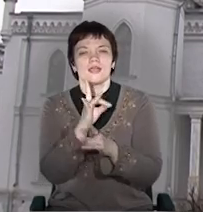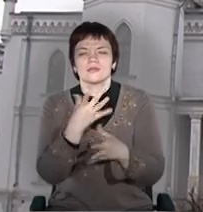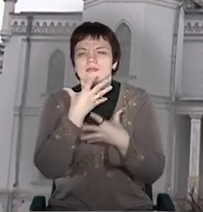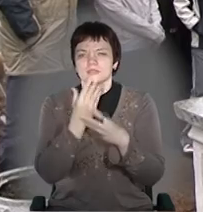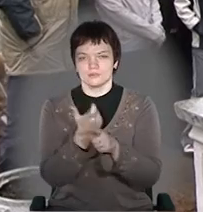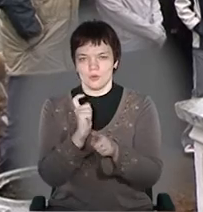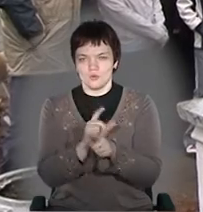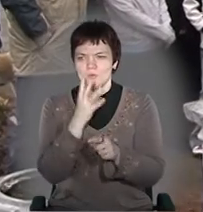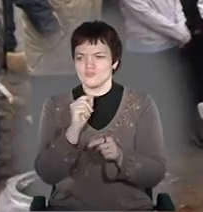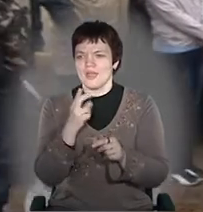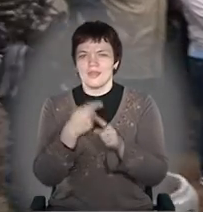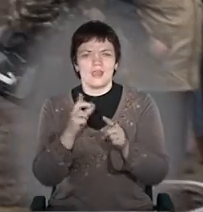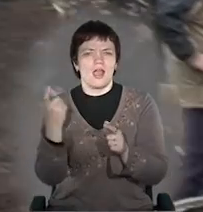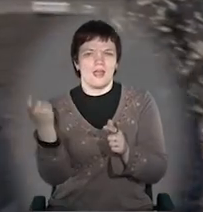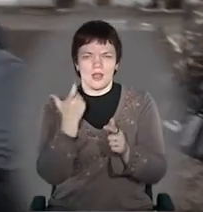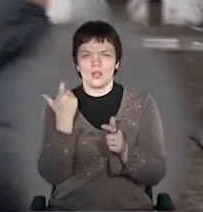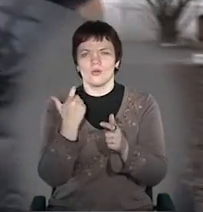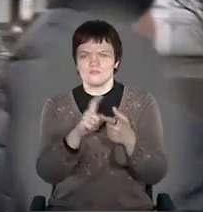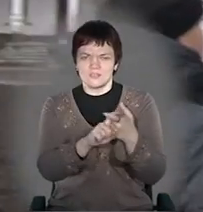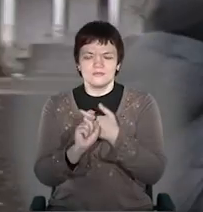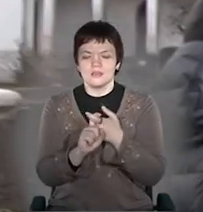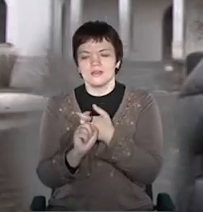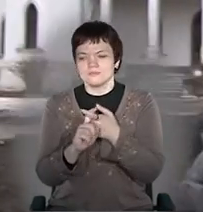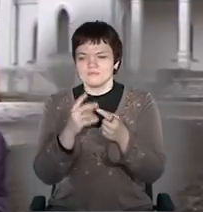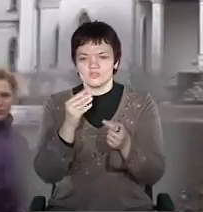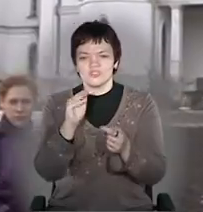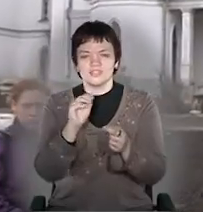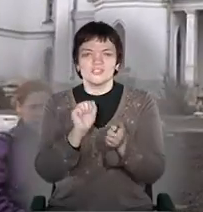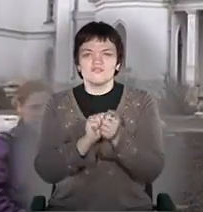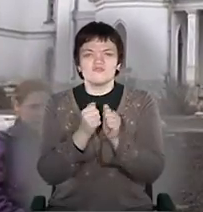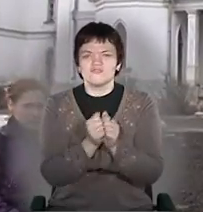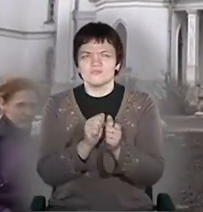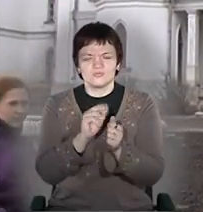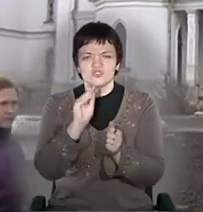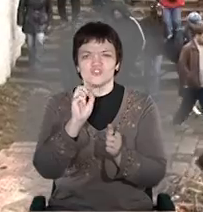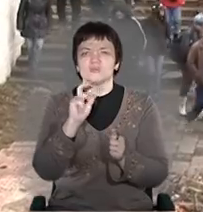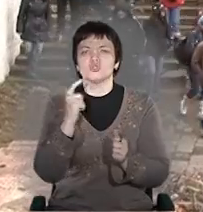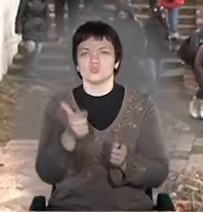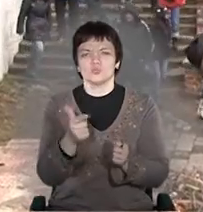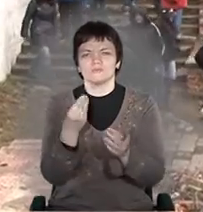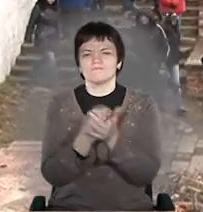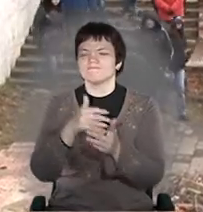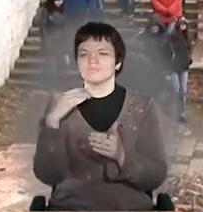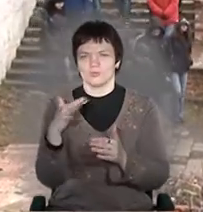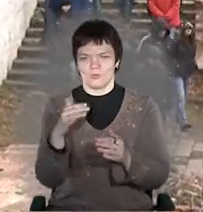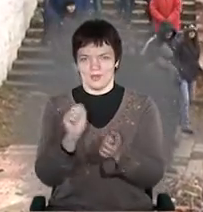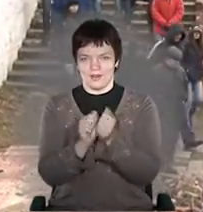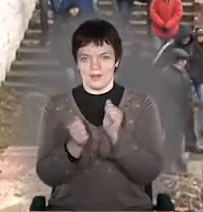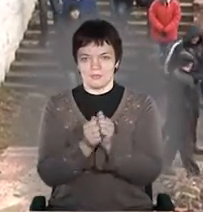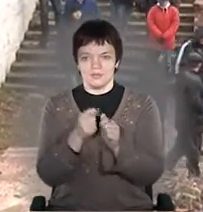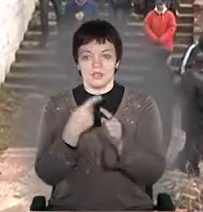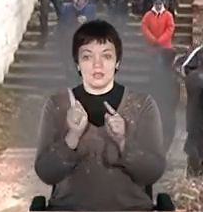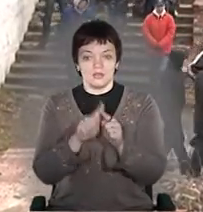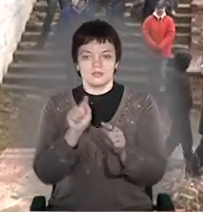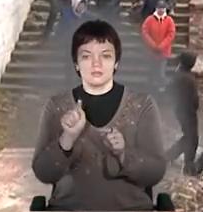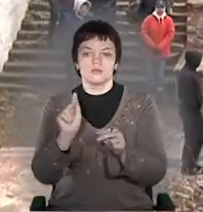тоже. Что он живой, этот комплекс, что он требуется, конечно, реконструкции. Все на все, заехать